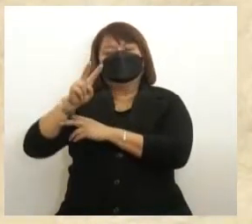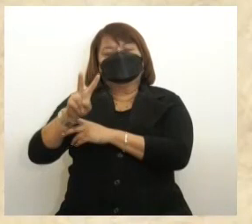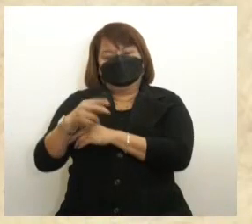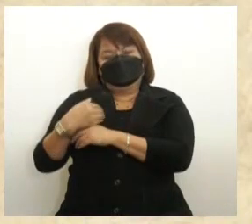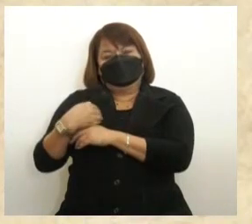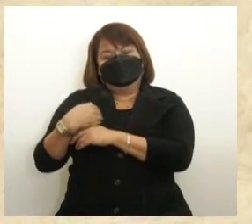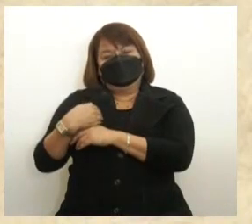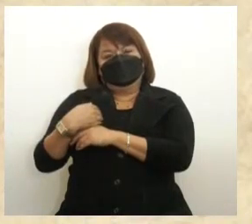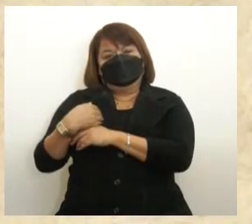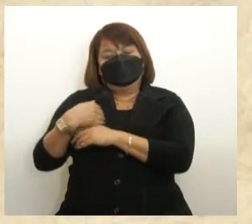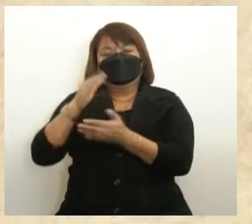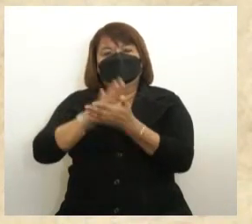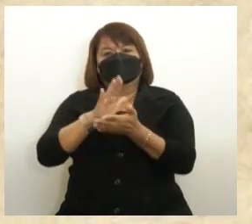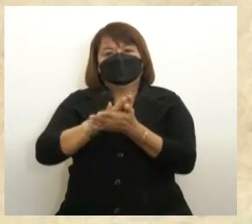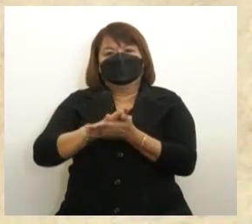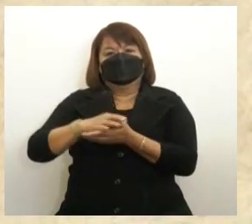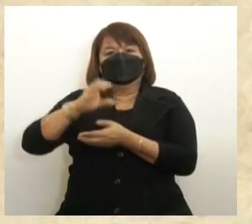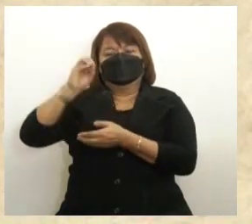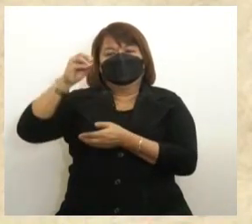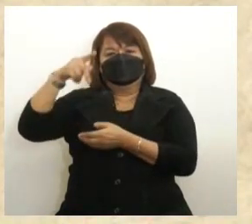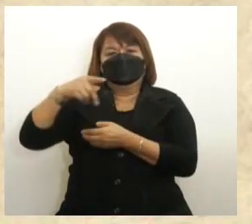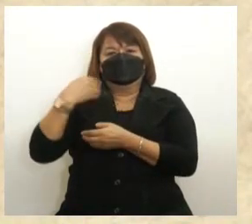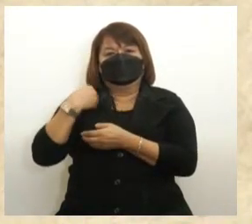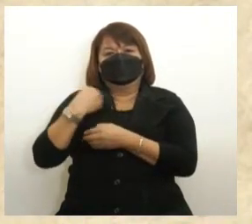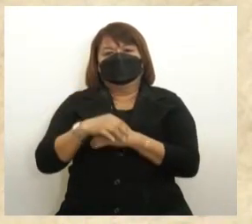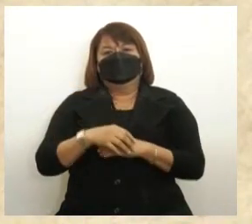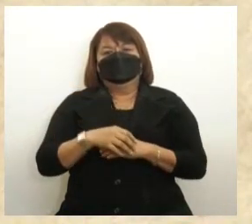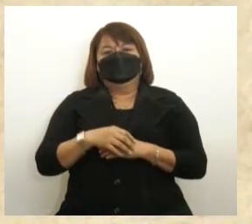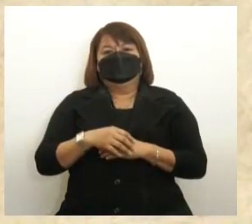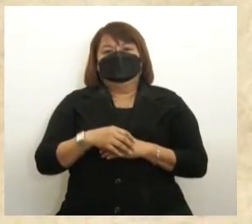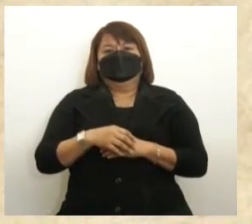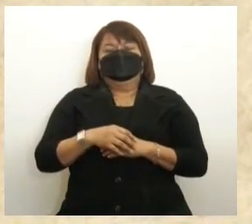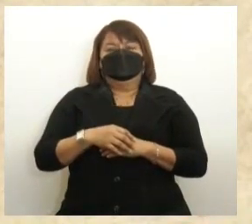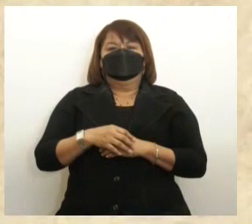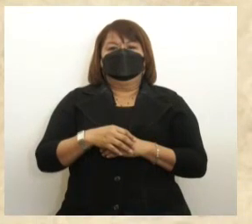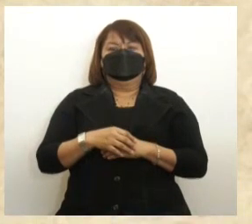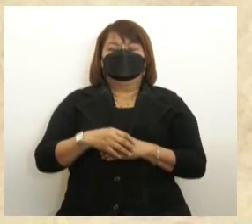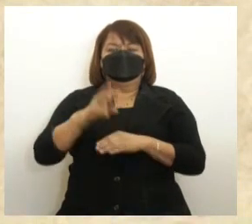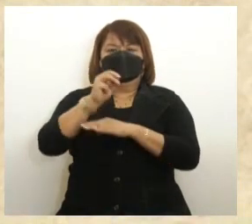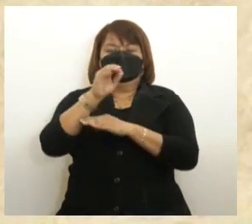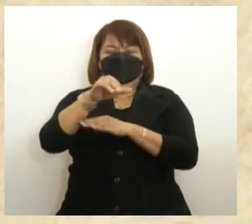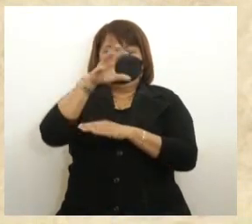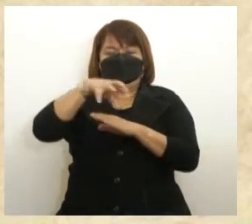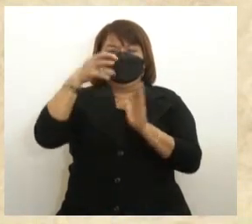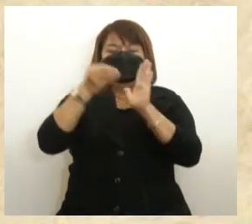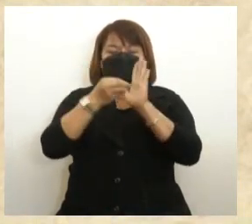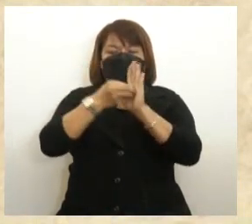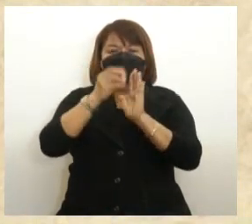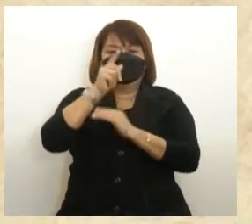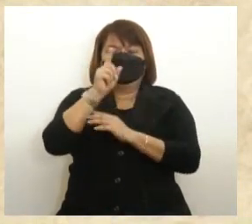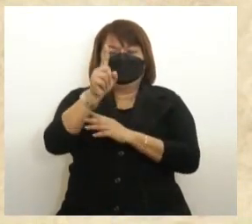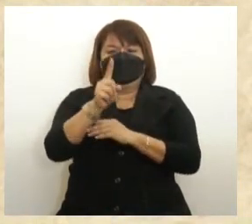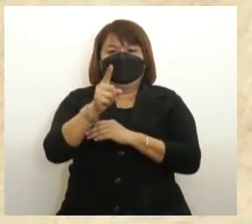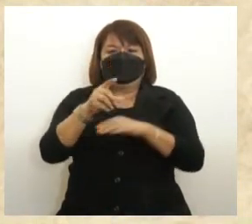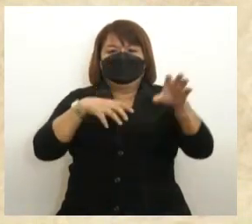านนะคะโดยโรงเรียนโพธิสารพิทยากรสังกัดสำนักงานเขตพื้นที่การศึกษามัธยมศึกษากรุงเทพมหานครเขต1ค่ะ